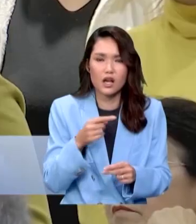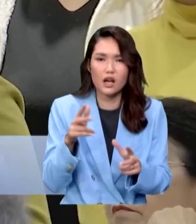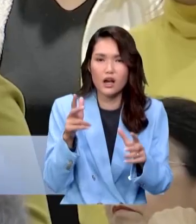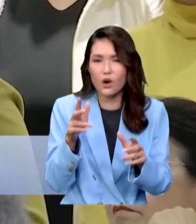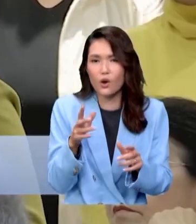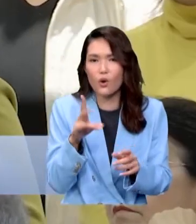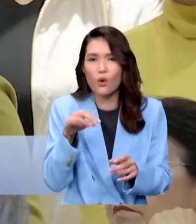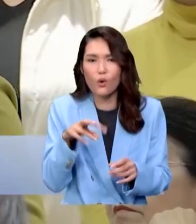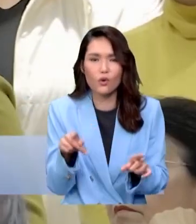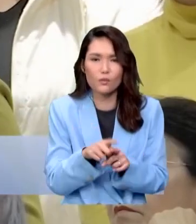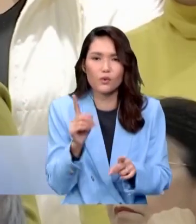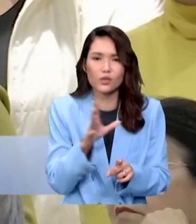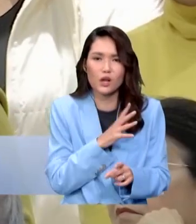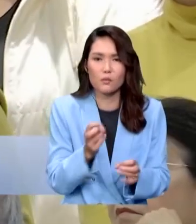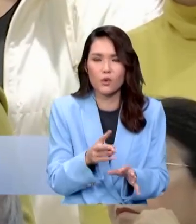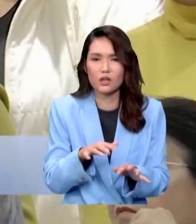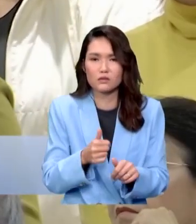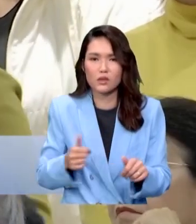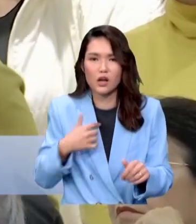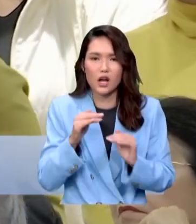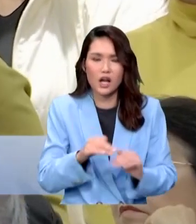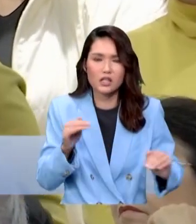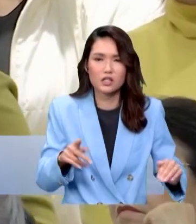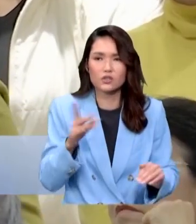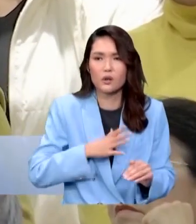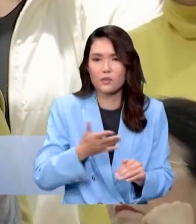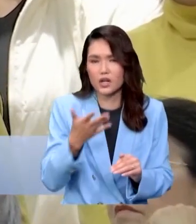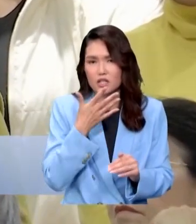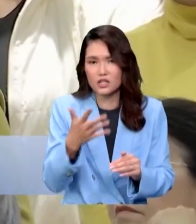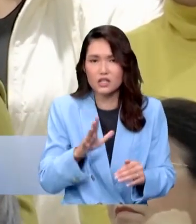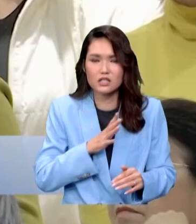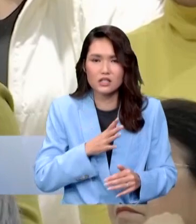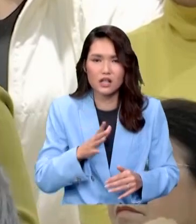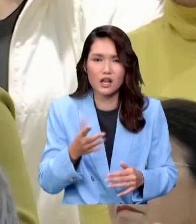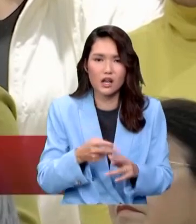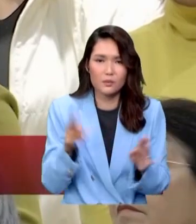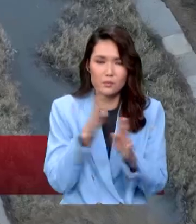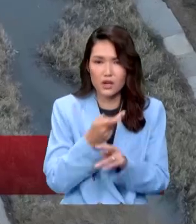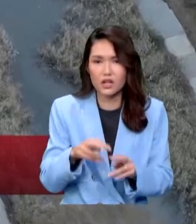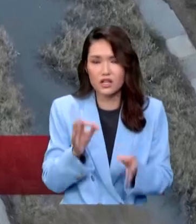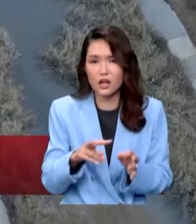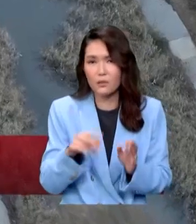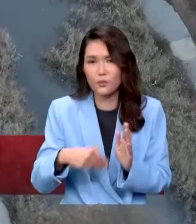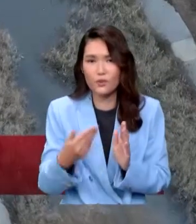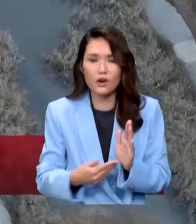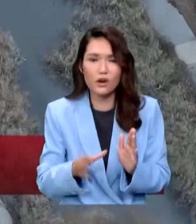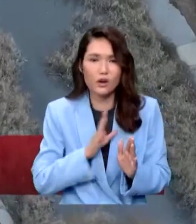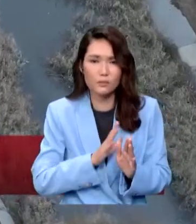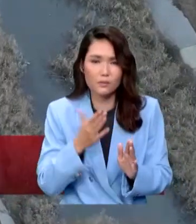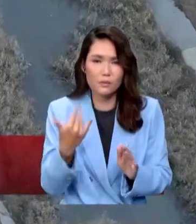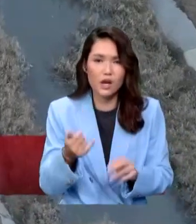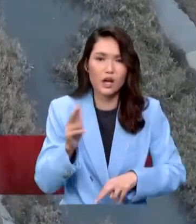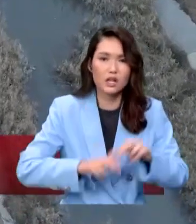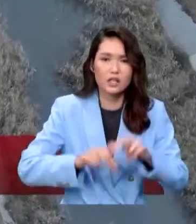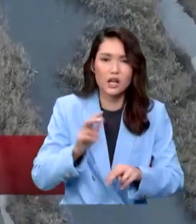подопытный, жить под горшком? Чтобы мои дети этим дышали, чтобы у нас по квартирам крысы бегали. Это нормально? Канализационную станцию строят